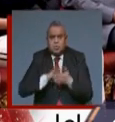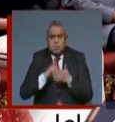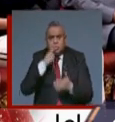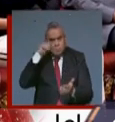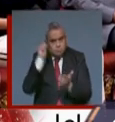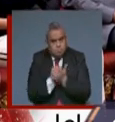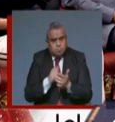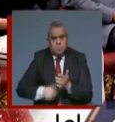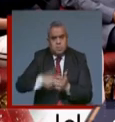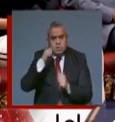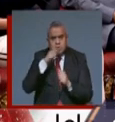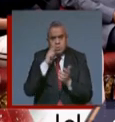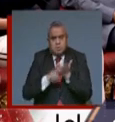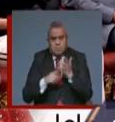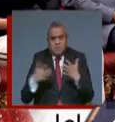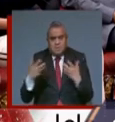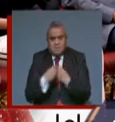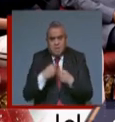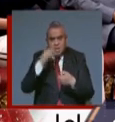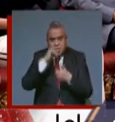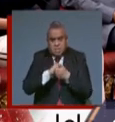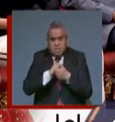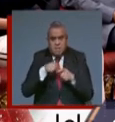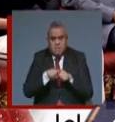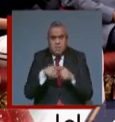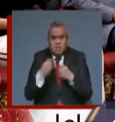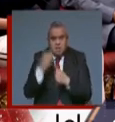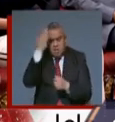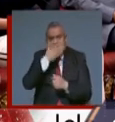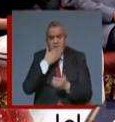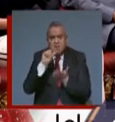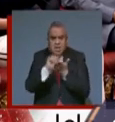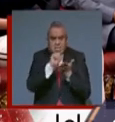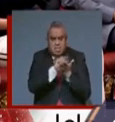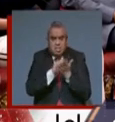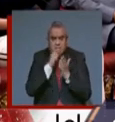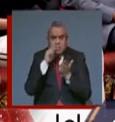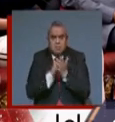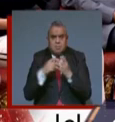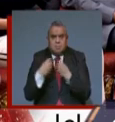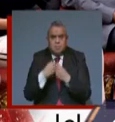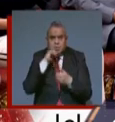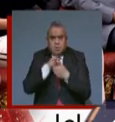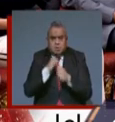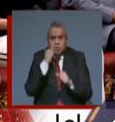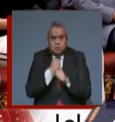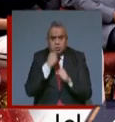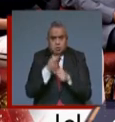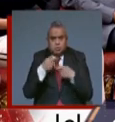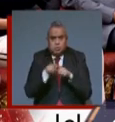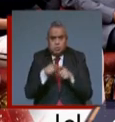المشاكل القويه الموجوده عندي دلوقتي وابدا الاول اعالجها وابدا اصلح فيها على طول، بحيث ان انا ابدا احس بالامباكت، ابدا